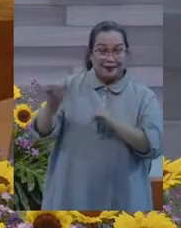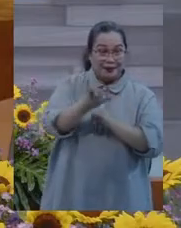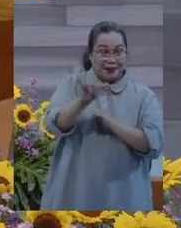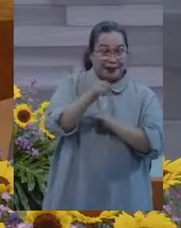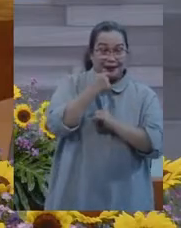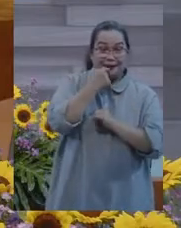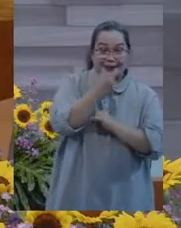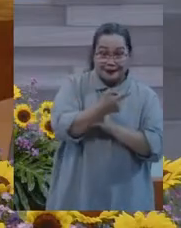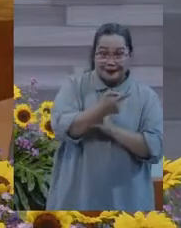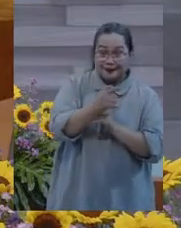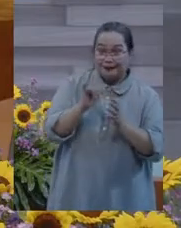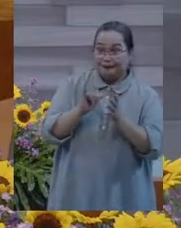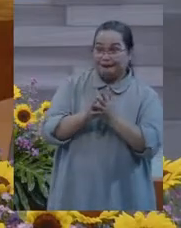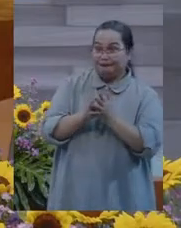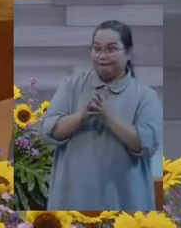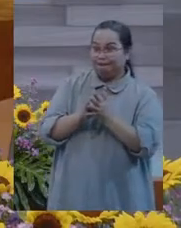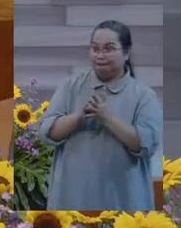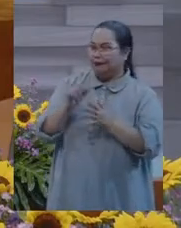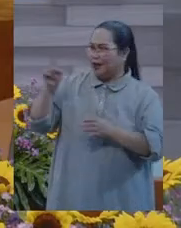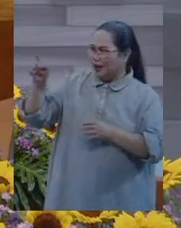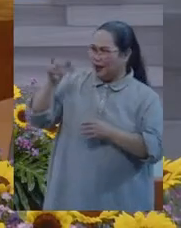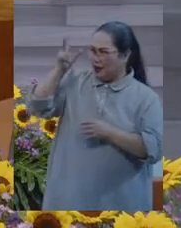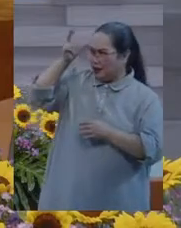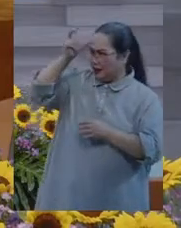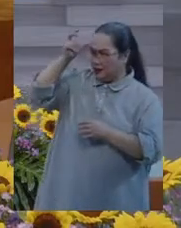nila, kinukuha daw